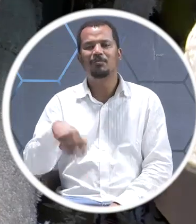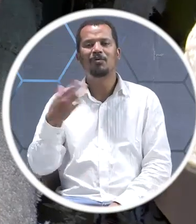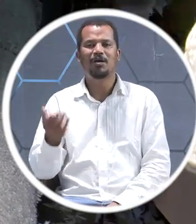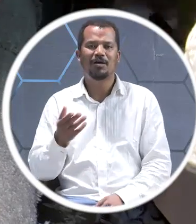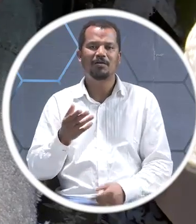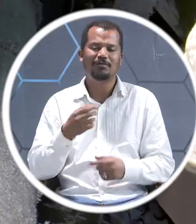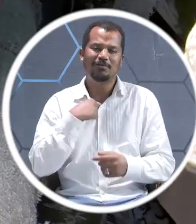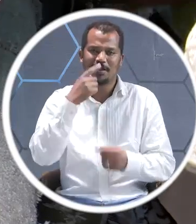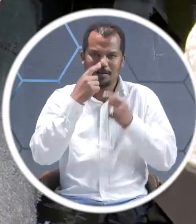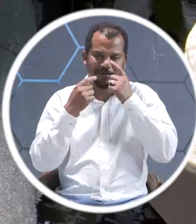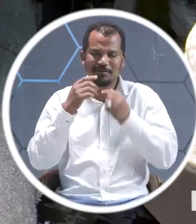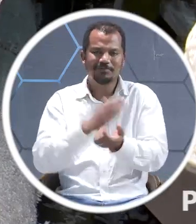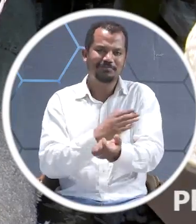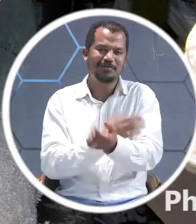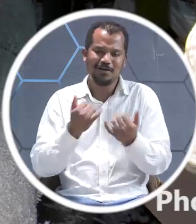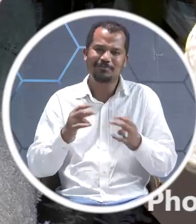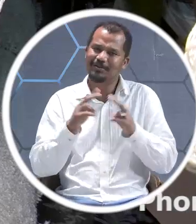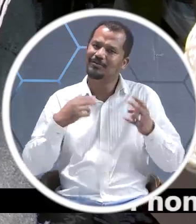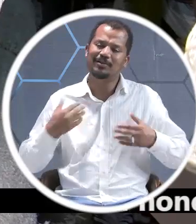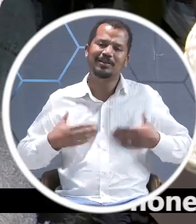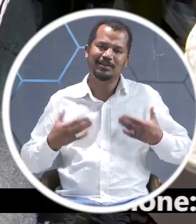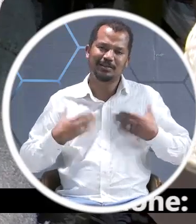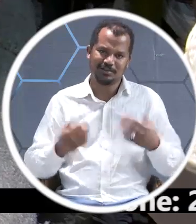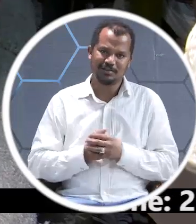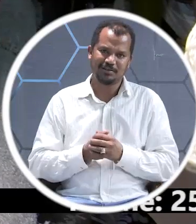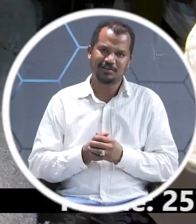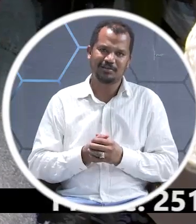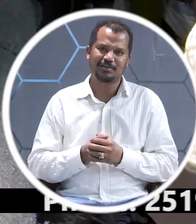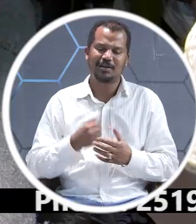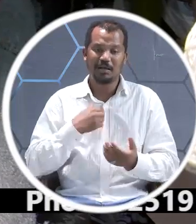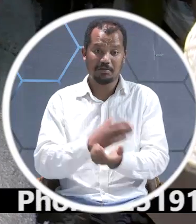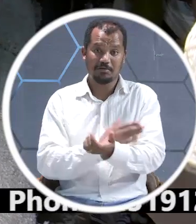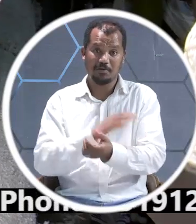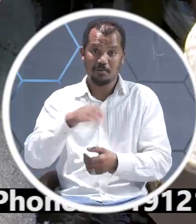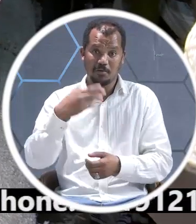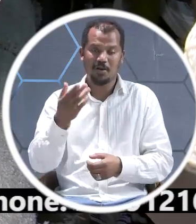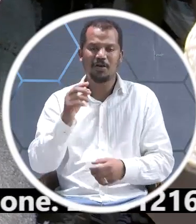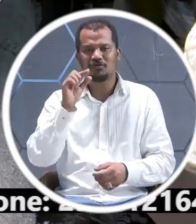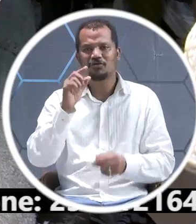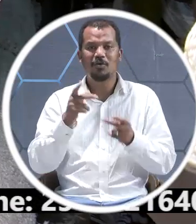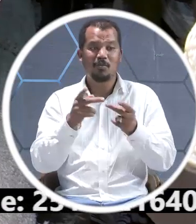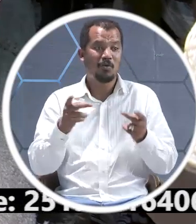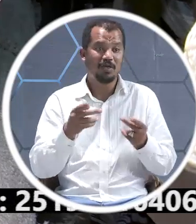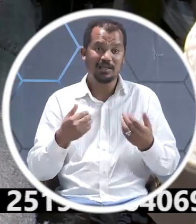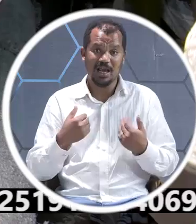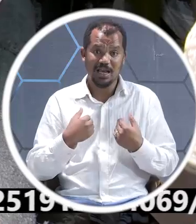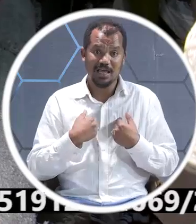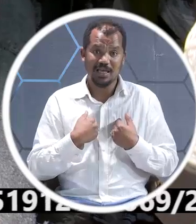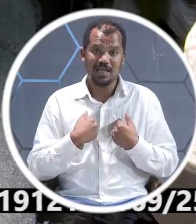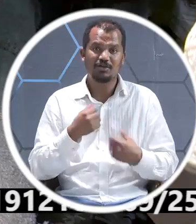ተዛም በኋላ ያው ለመርኩኝ ወይ መልመዴ በጣም ደስ ብሎኛል። ያው ሙዩን ተለመርነው በኋላም ያው የተወሰነ ቦታ አስተላል